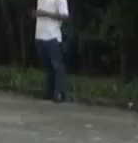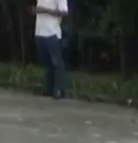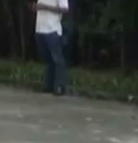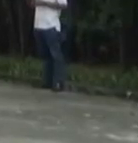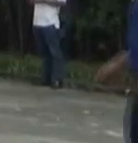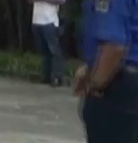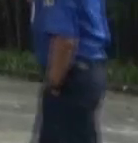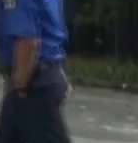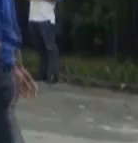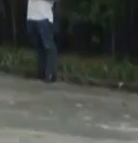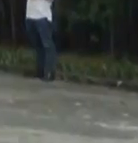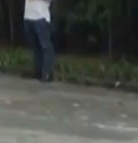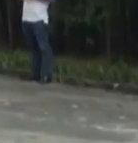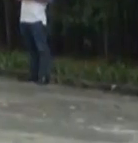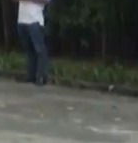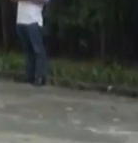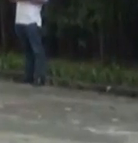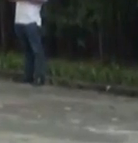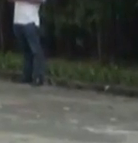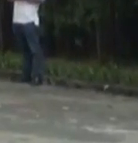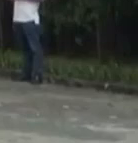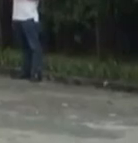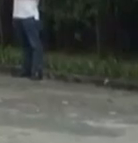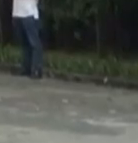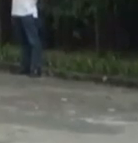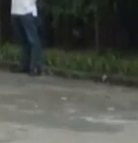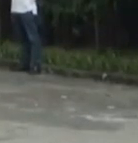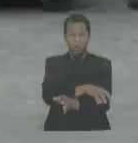pabrik akibat banyaknya bahan mudah terbakar di dalam pabrik.